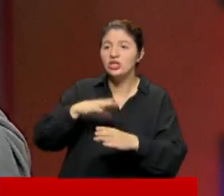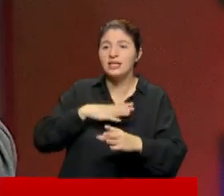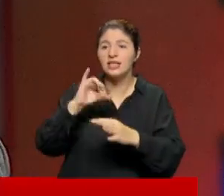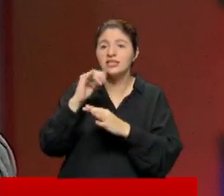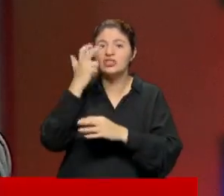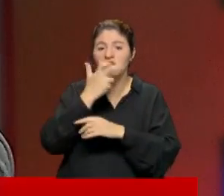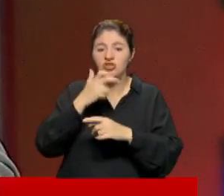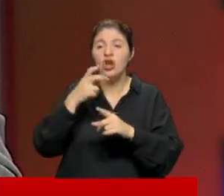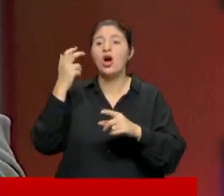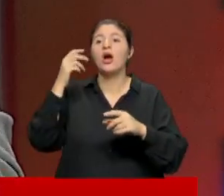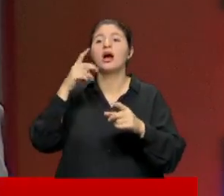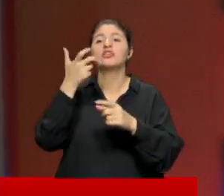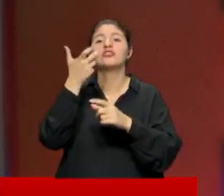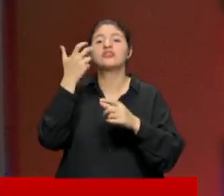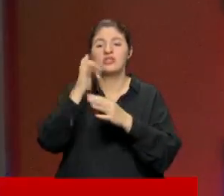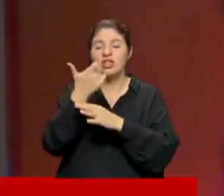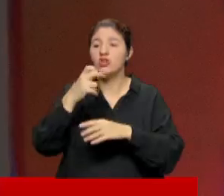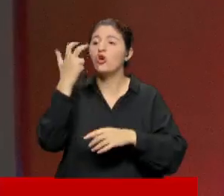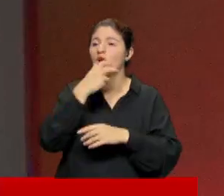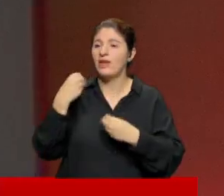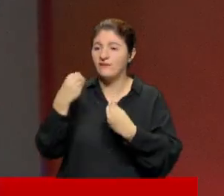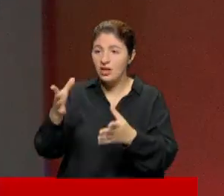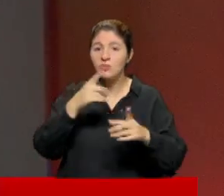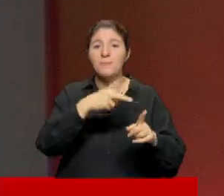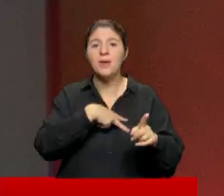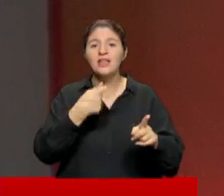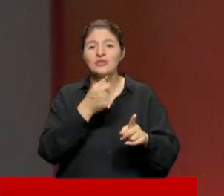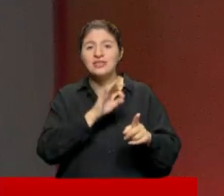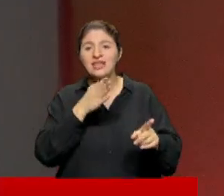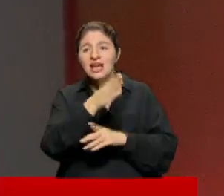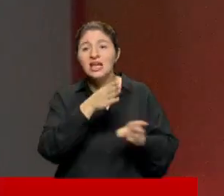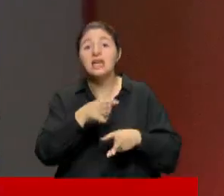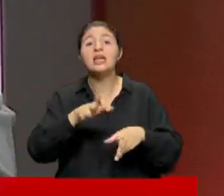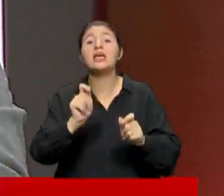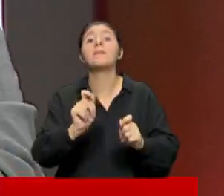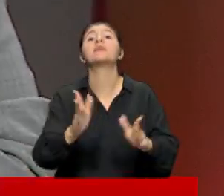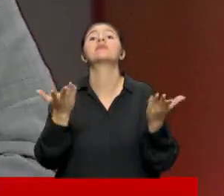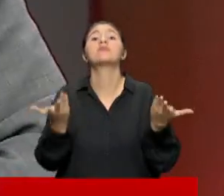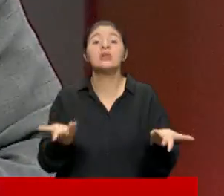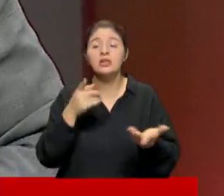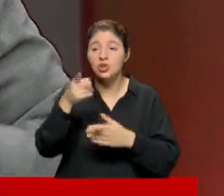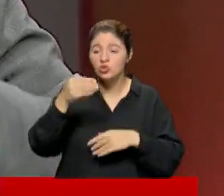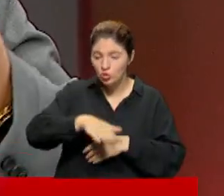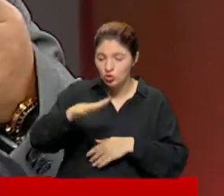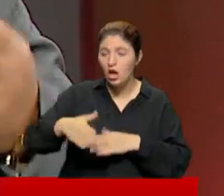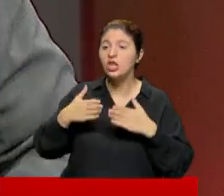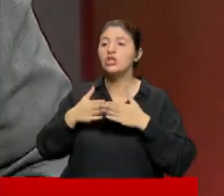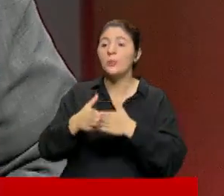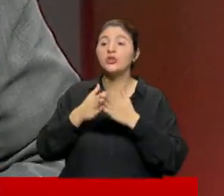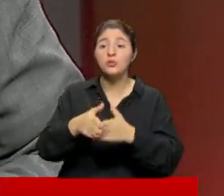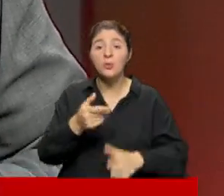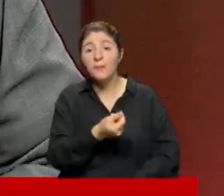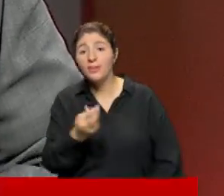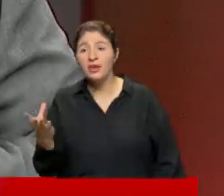sanatçıya konser verirken bunlar ücretsiz belediyelerin düzenlediği konserlere gitmesin mi Senin çocukların gemicikleri